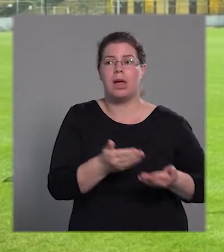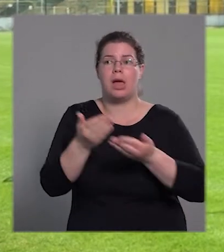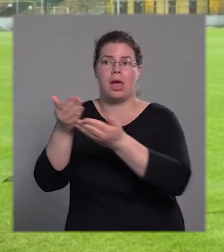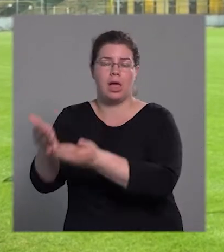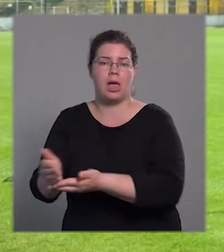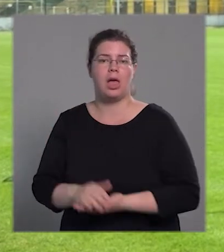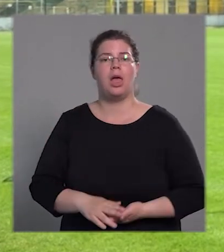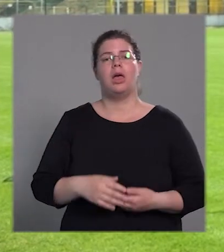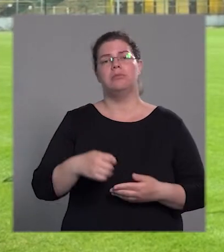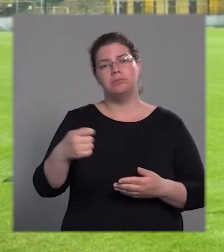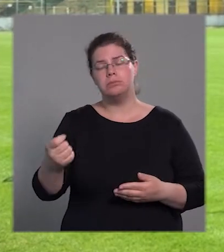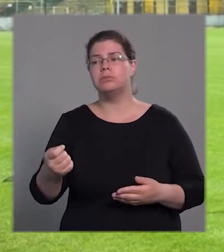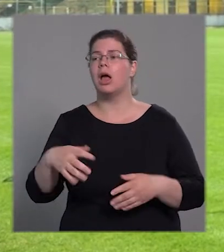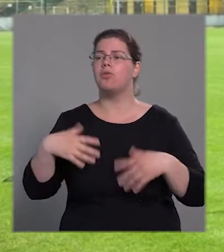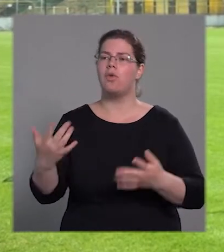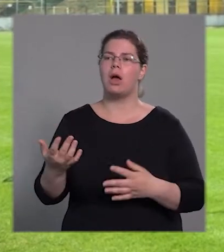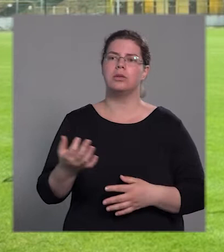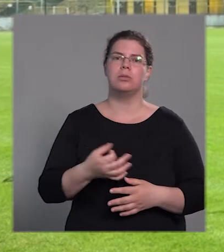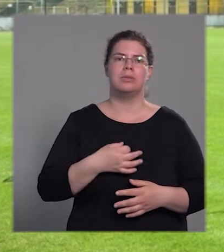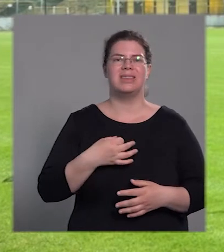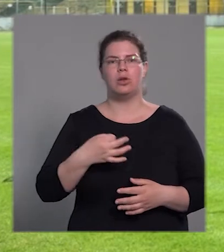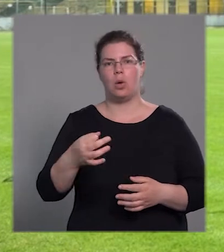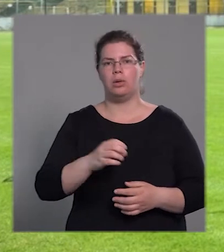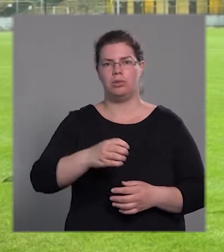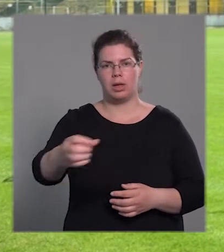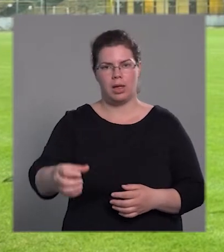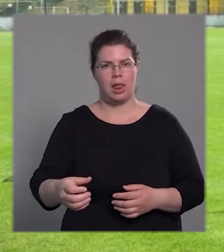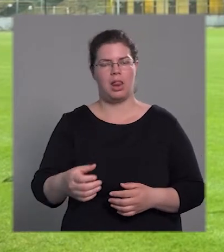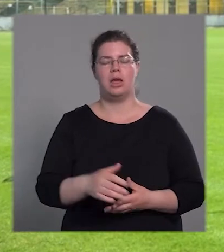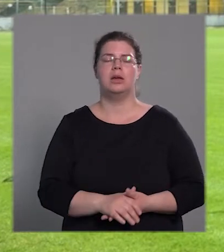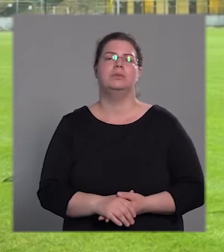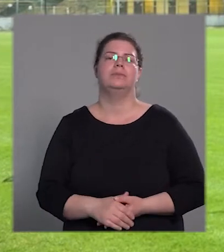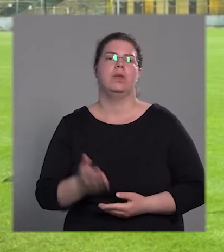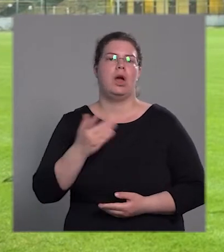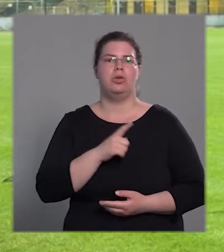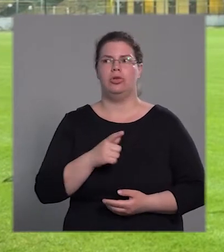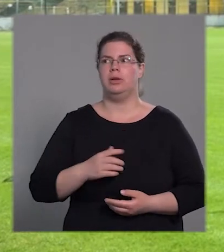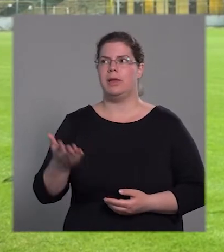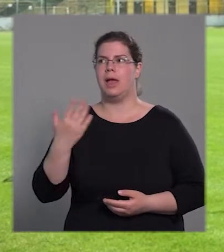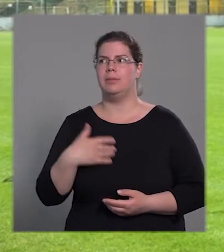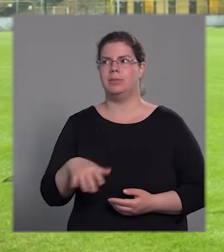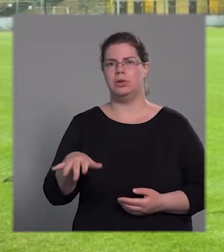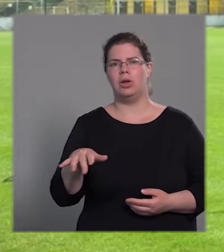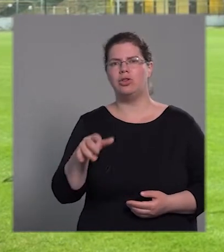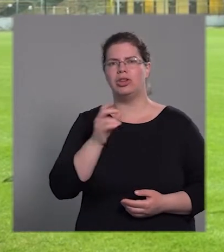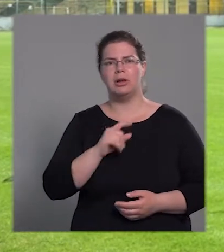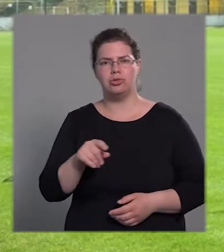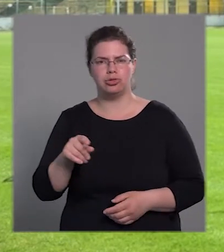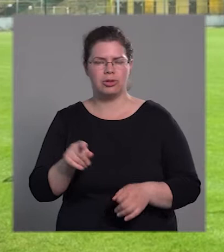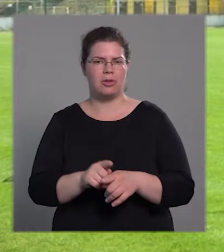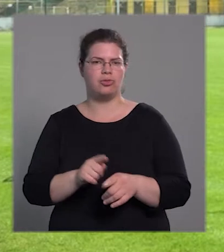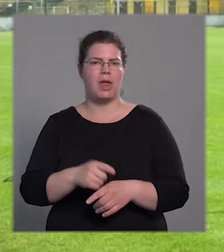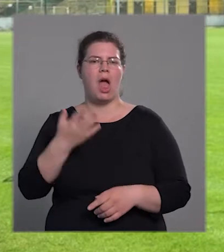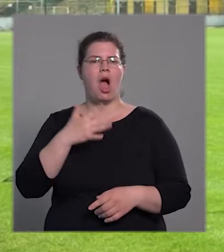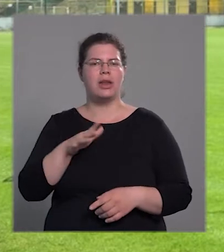értékesíteni, vagy akár tőlünk kerültek el. Ha csak az elmúlt esztendők, a Csillus testvérek, a Haris Attila,